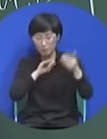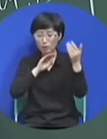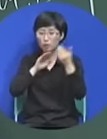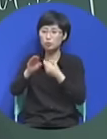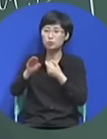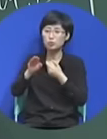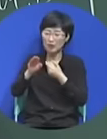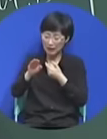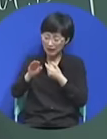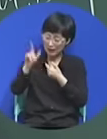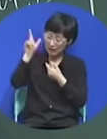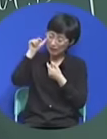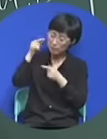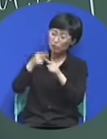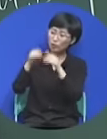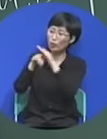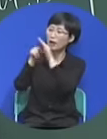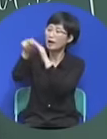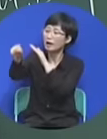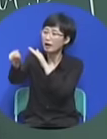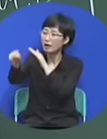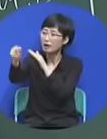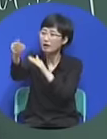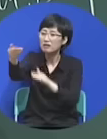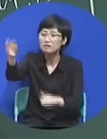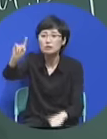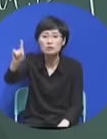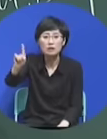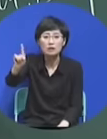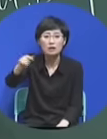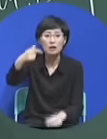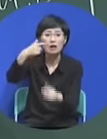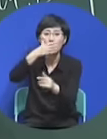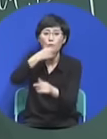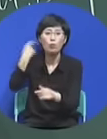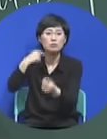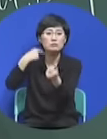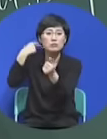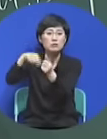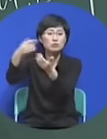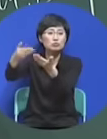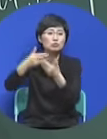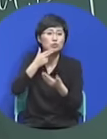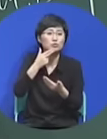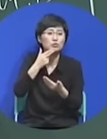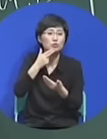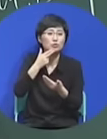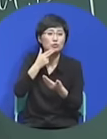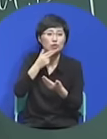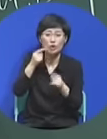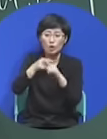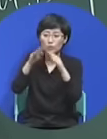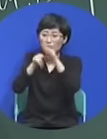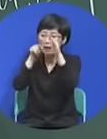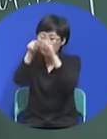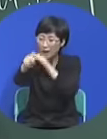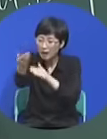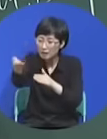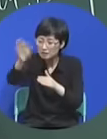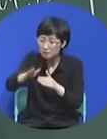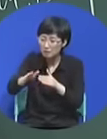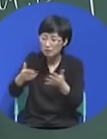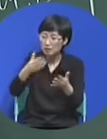彻底败亡之后才找到教会。 교회 옵니다. 교회가 답도 주지 않는데. 来到教会也没有给他答案。 어떤 사람은 할 수 없이 교회가 점쟁이 가라 해가지고 왔어요.